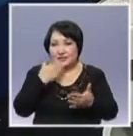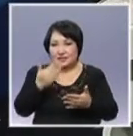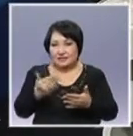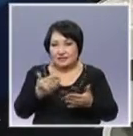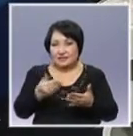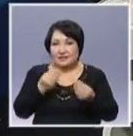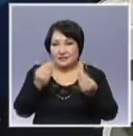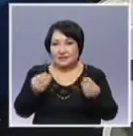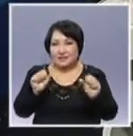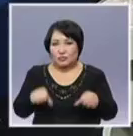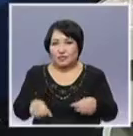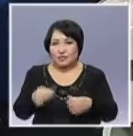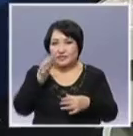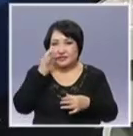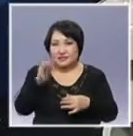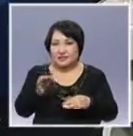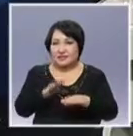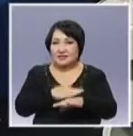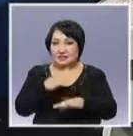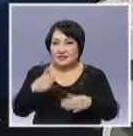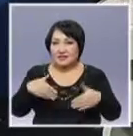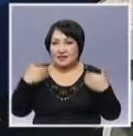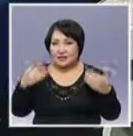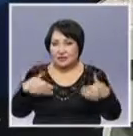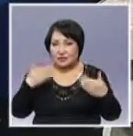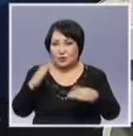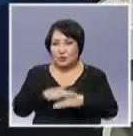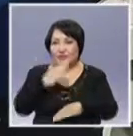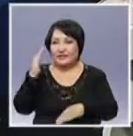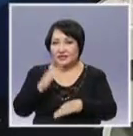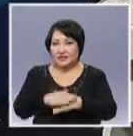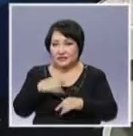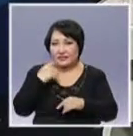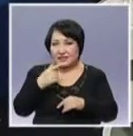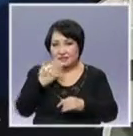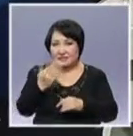высказаться. Здравствуйте, добрый вечер. Говорите вы в эфире.